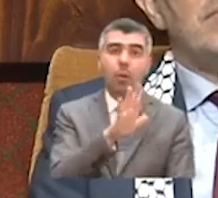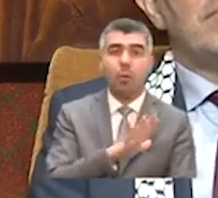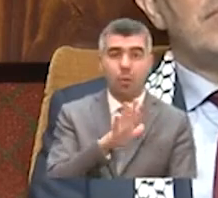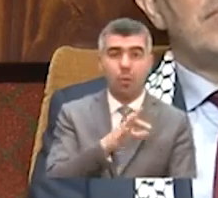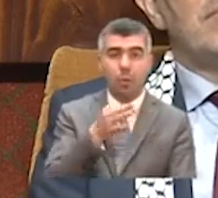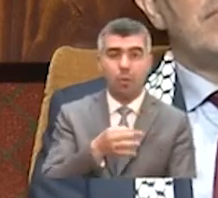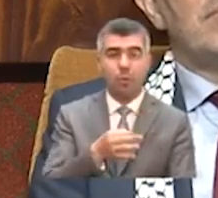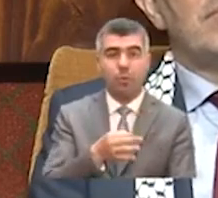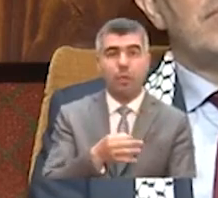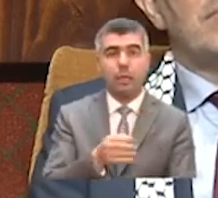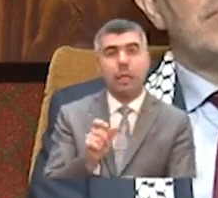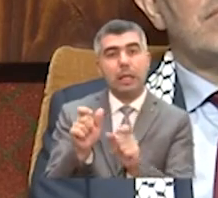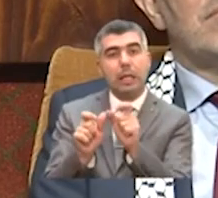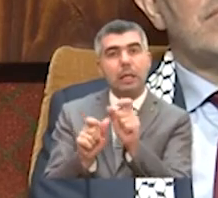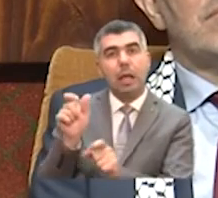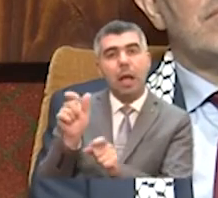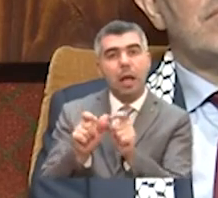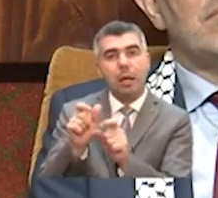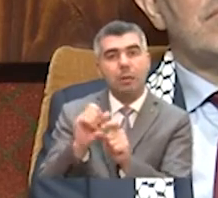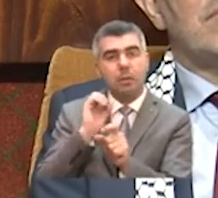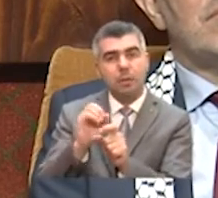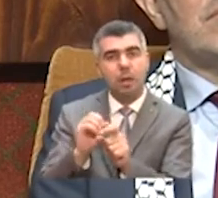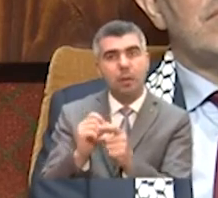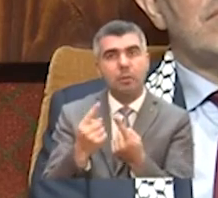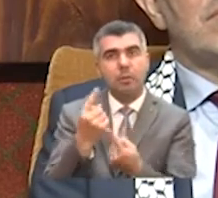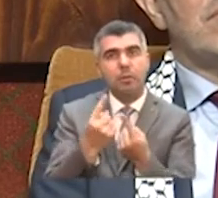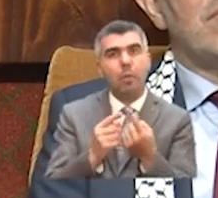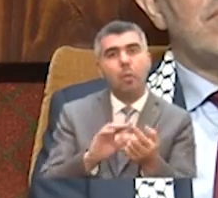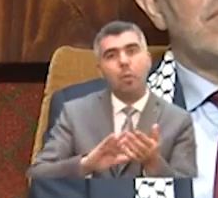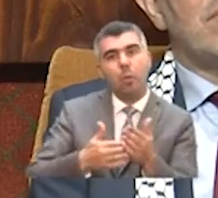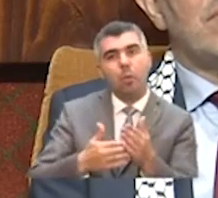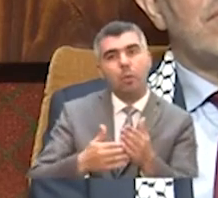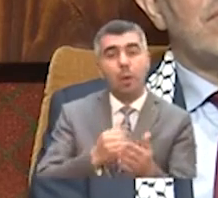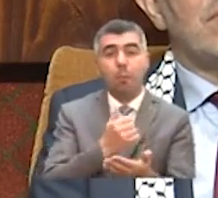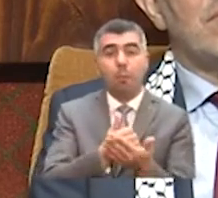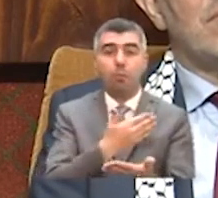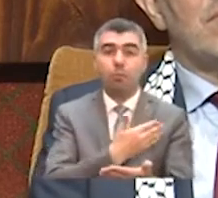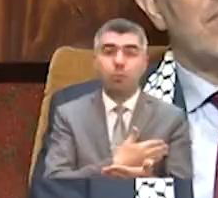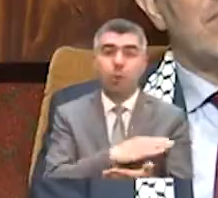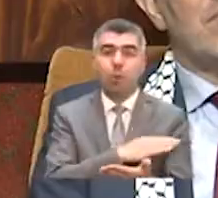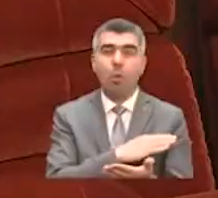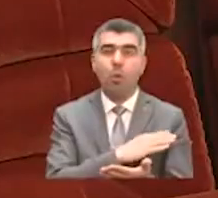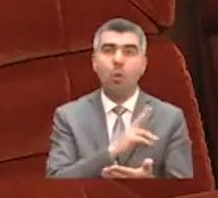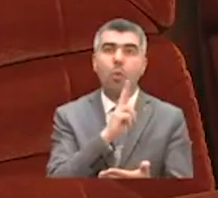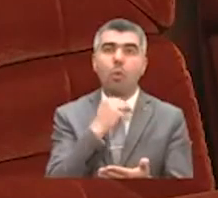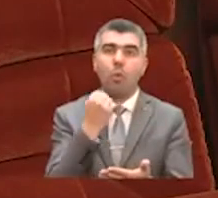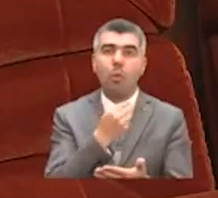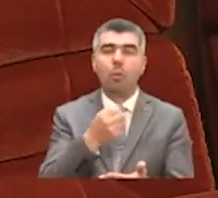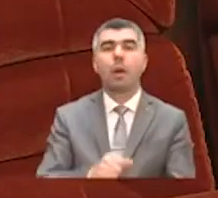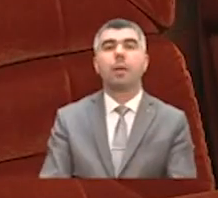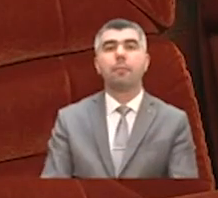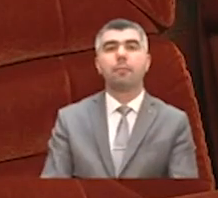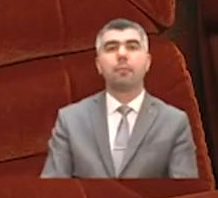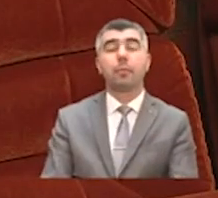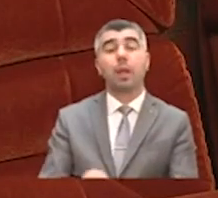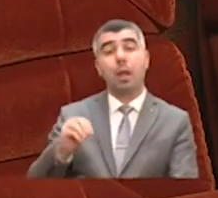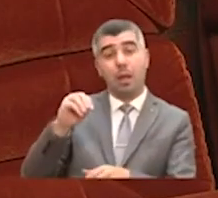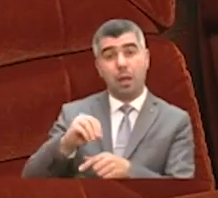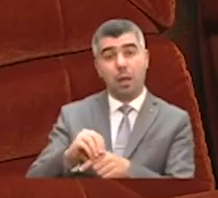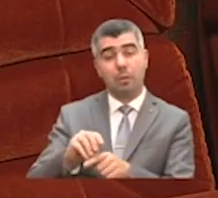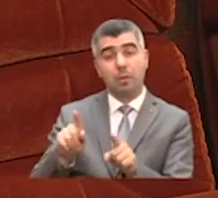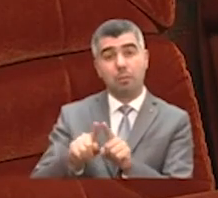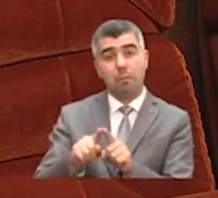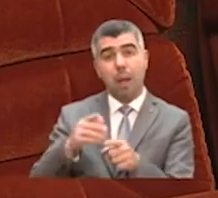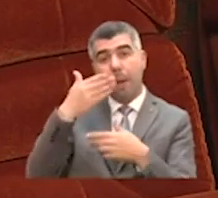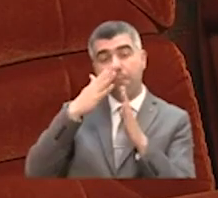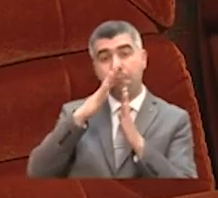هما الناس اللي كيعيشوا في وضع ديال تضارب مصالح ومسؤولين كبار في الحكومه كيستافدوا منها. المعاناه المغاربه